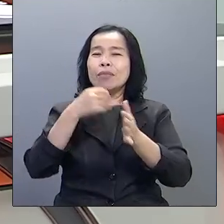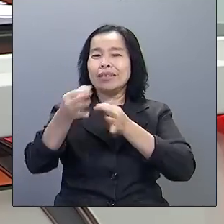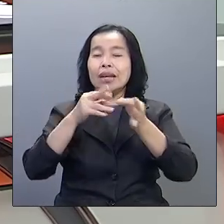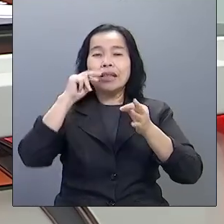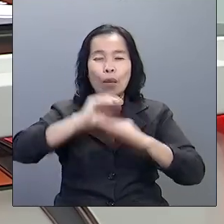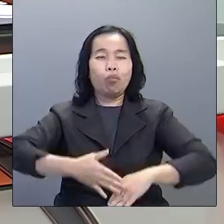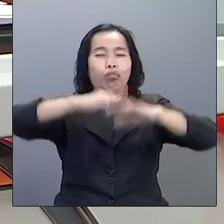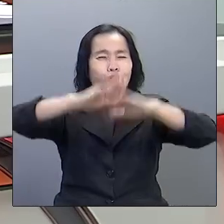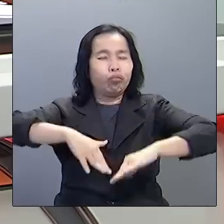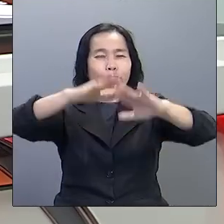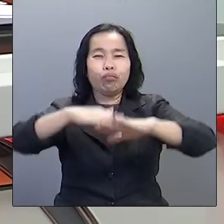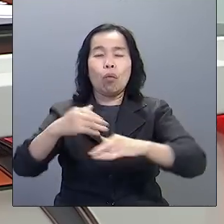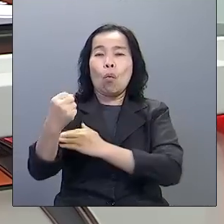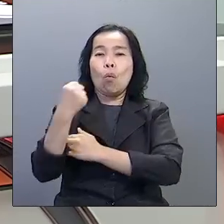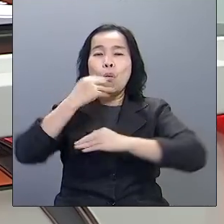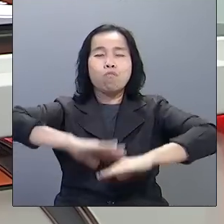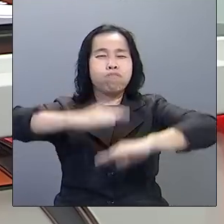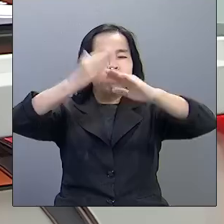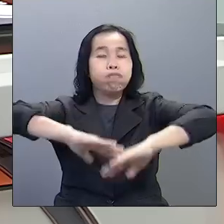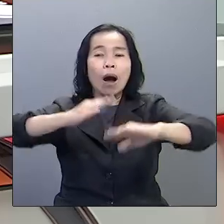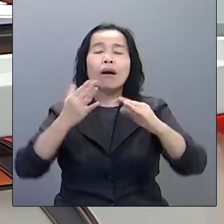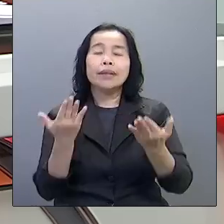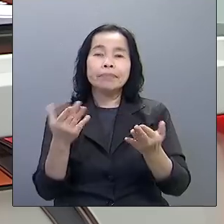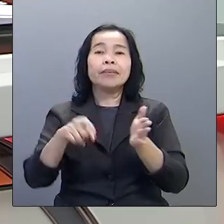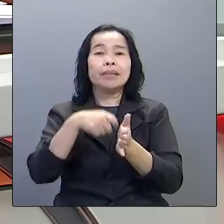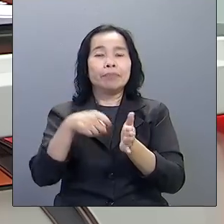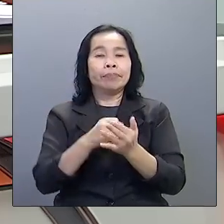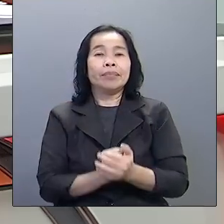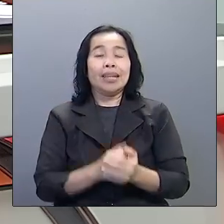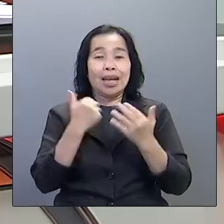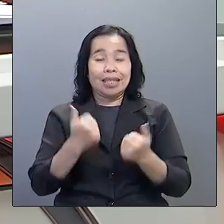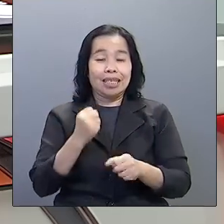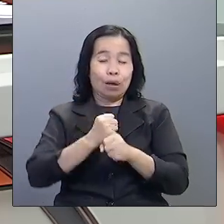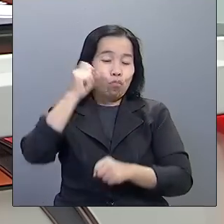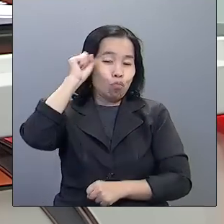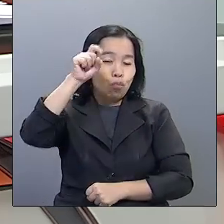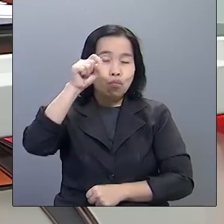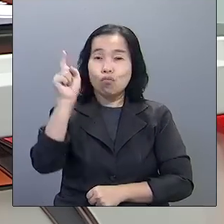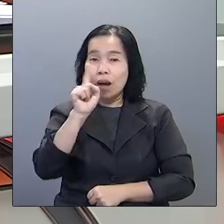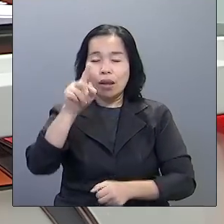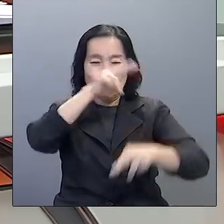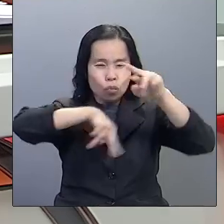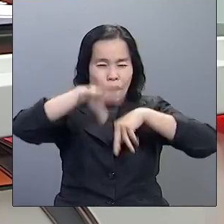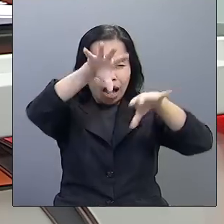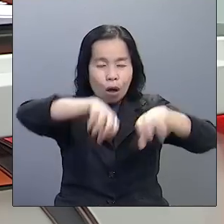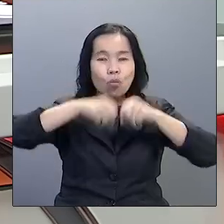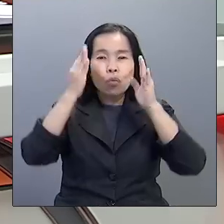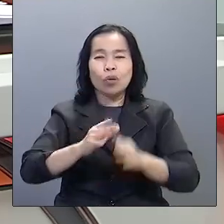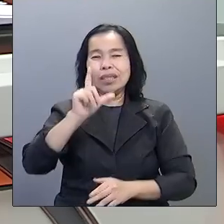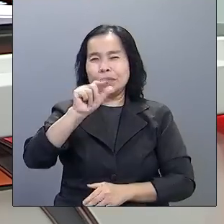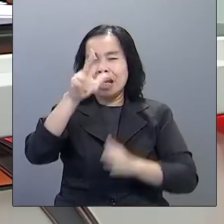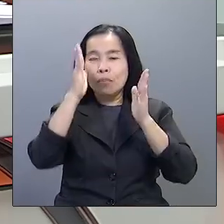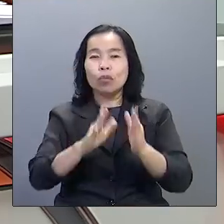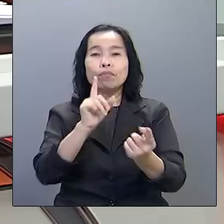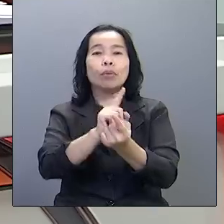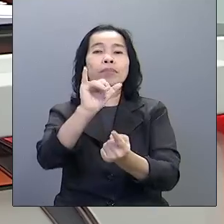ในทะเลเนี่ยรุนแรงอย่างมากนะคะซึ่งภารกิจเร่งด่วนในตอนนี้ก็คือการค้นหาผู้สูญหายค่ะการแ